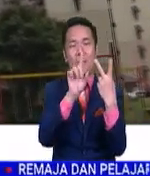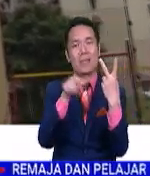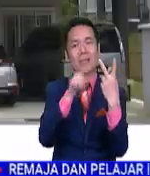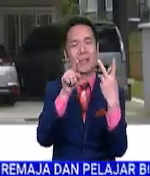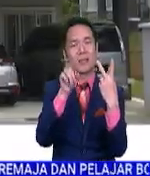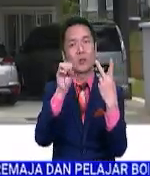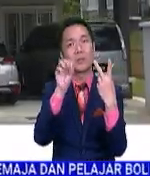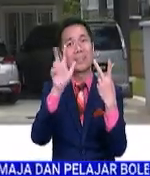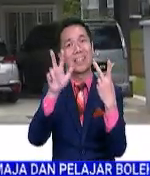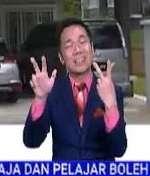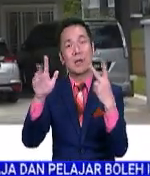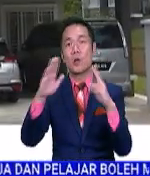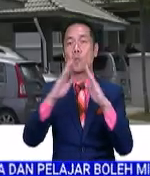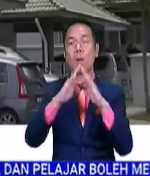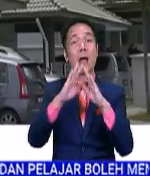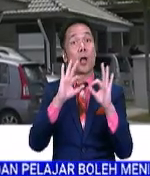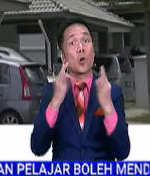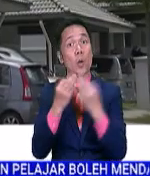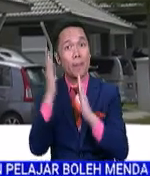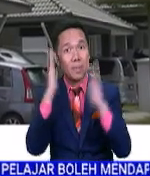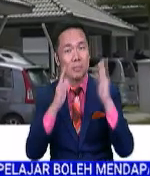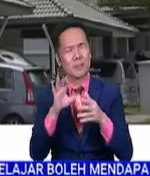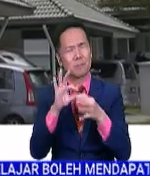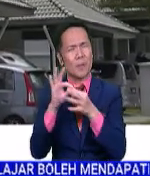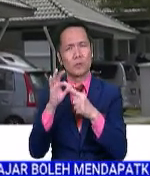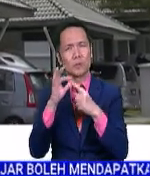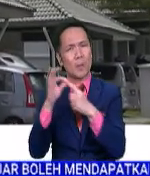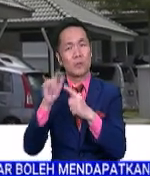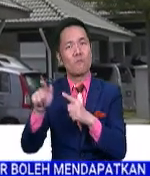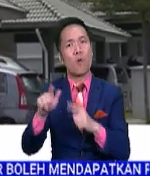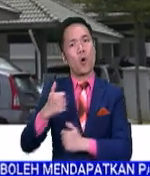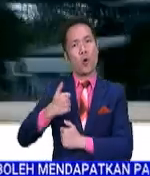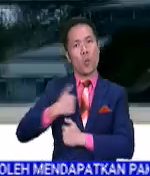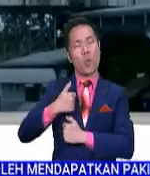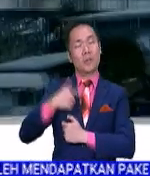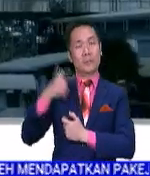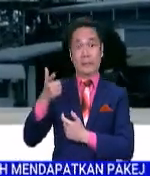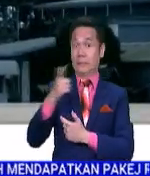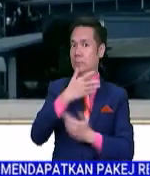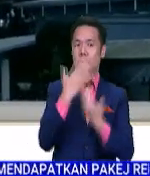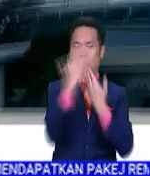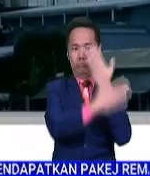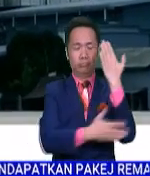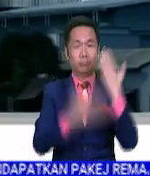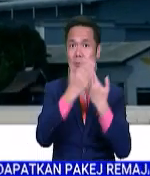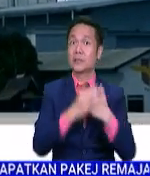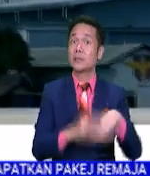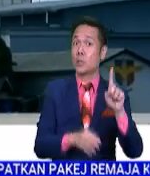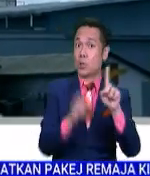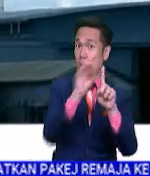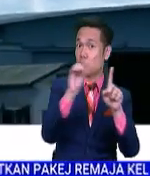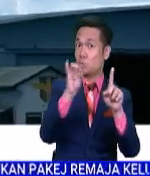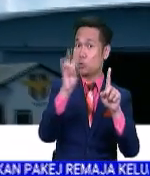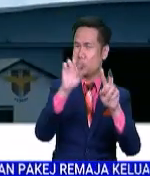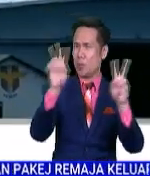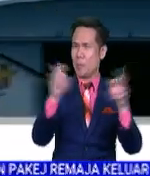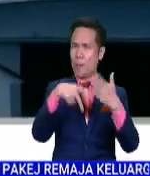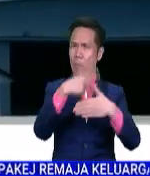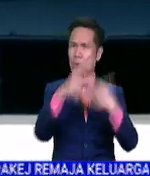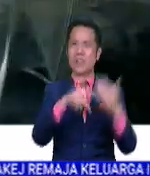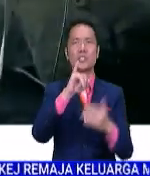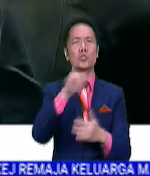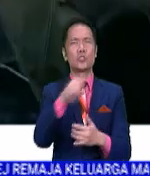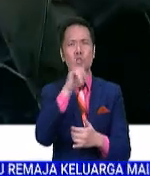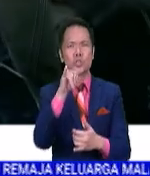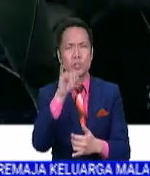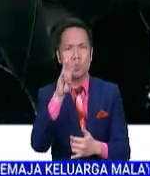28,033 unit Rumah Keluarga Malaysia Angkatan Tentera di seluruh negara. 107 projek Jiwa Murni turut